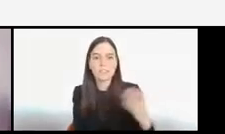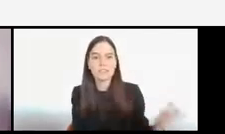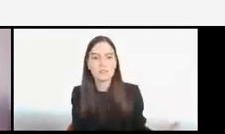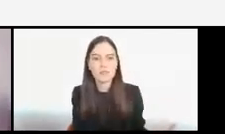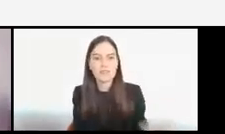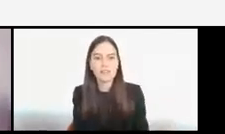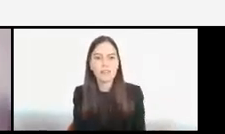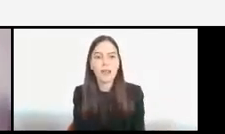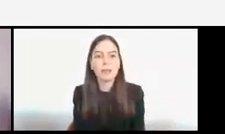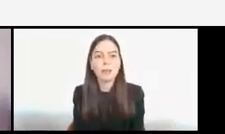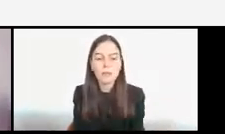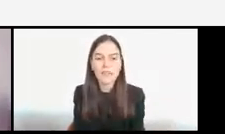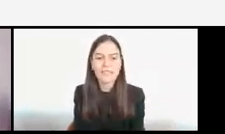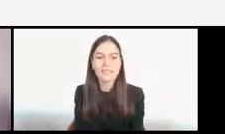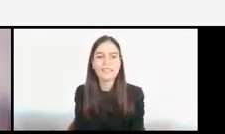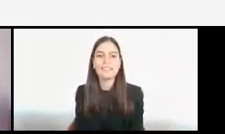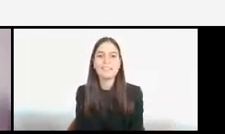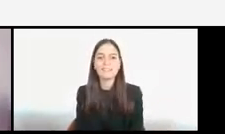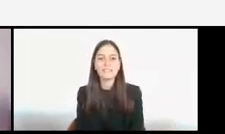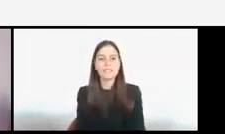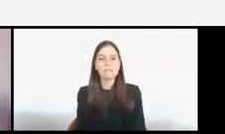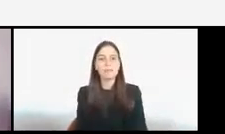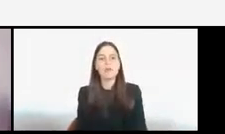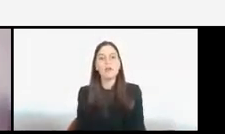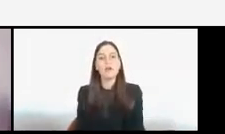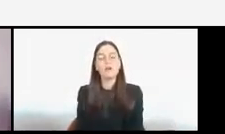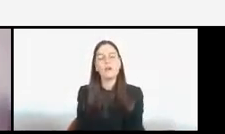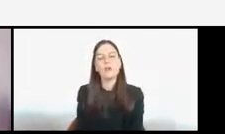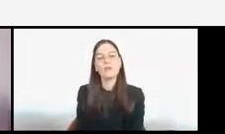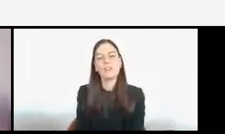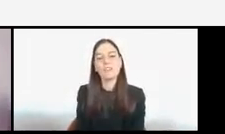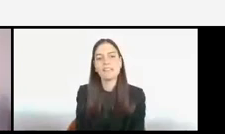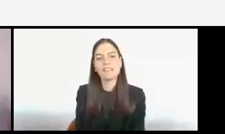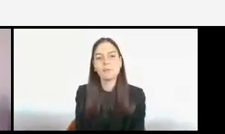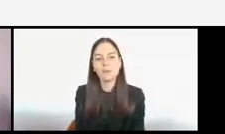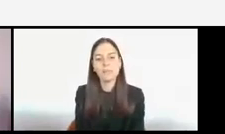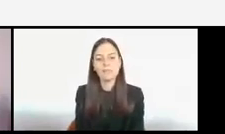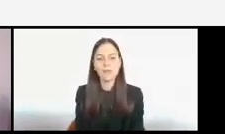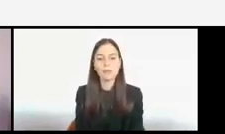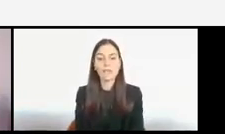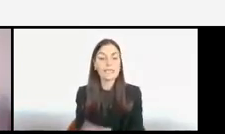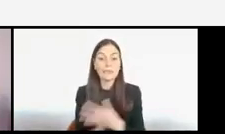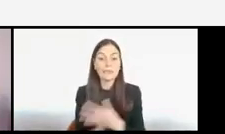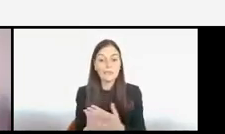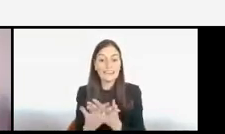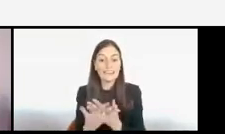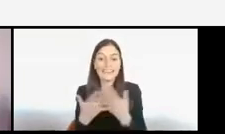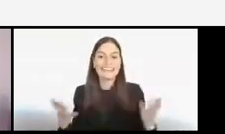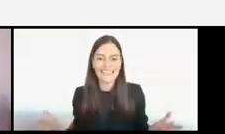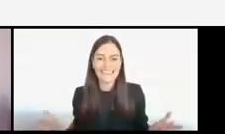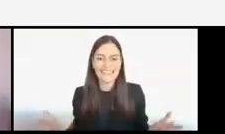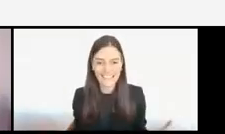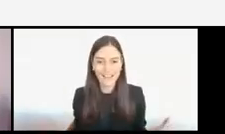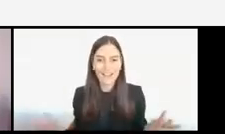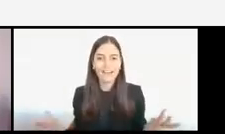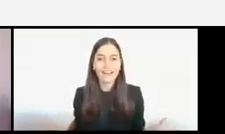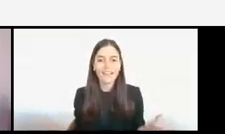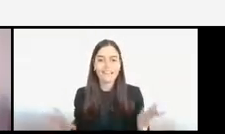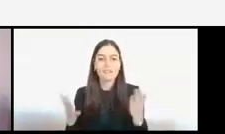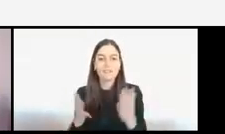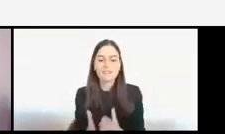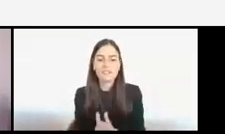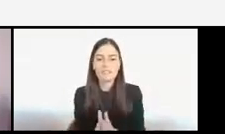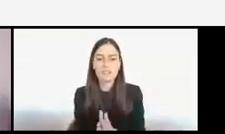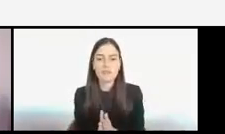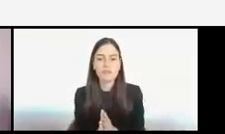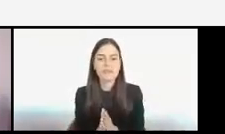d'investir et on les a vues juste avant. La première, c'est l'investissement au travers de la nue propriété d'un bien immobilier classique. Là, il y a